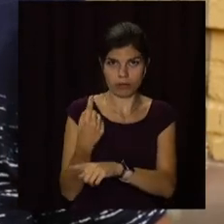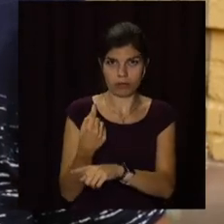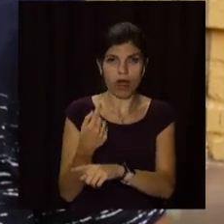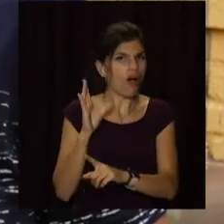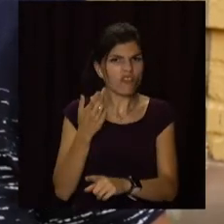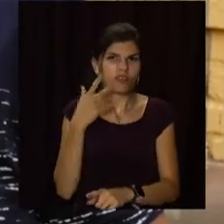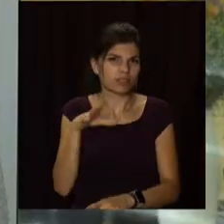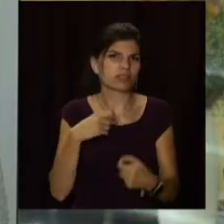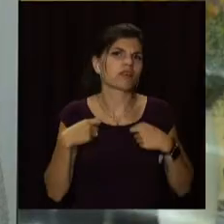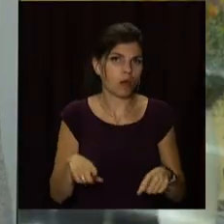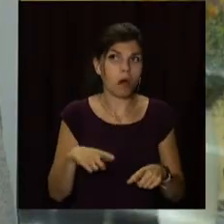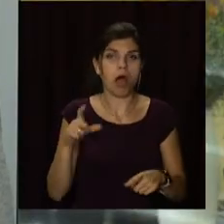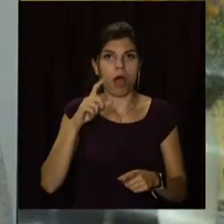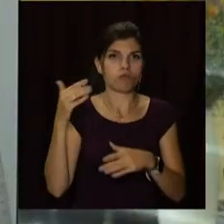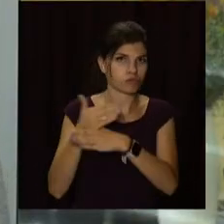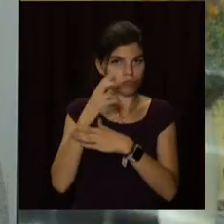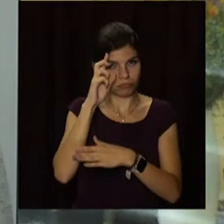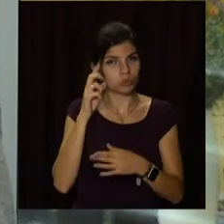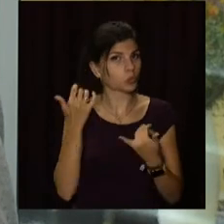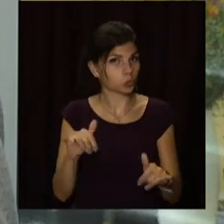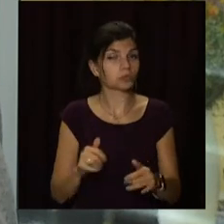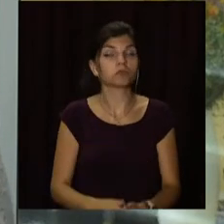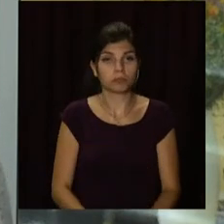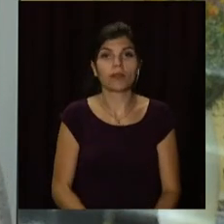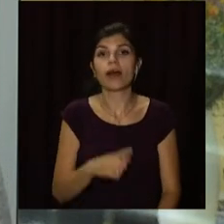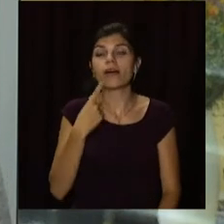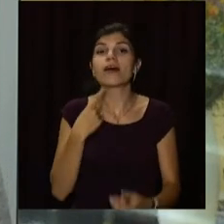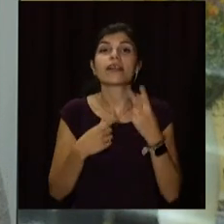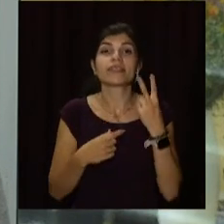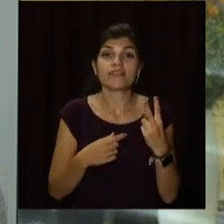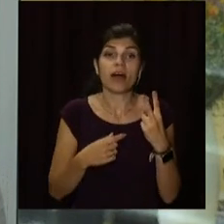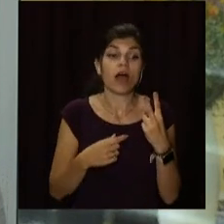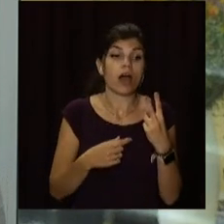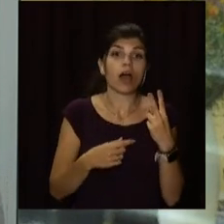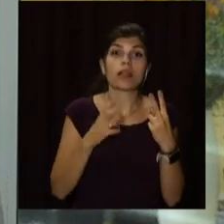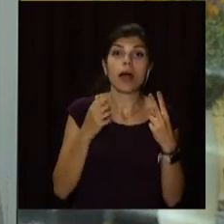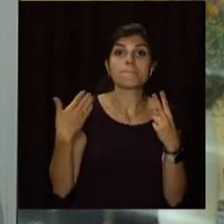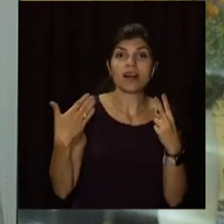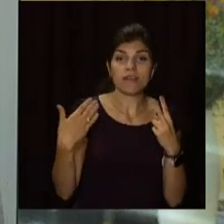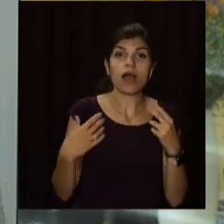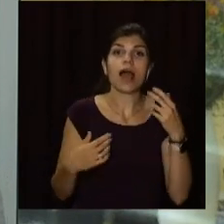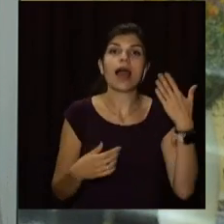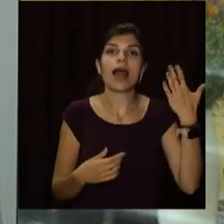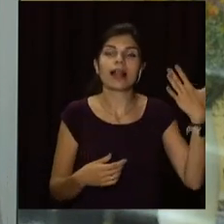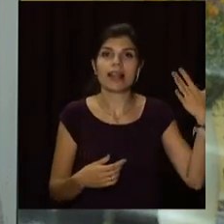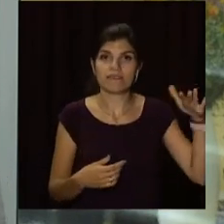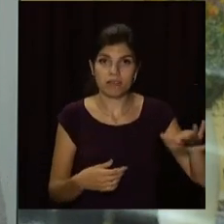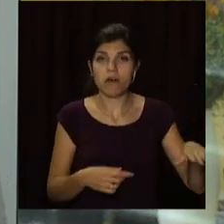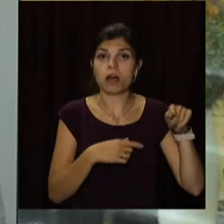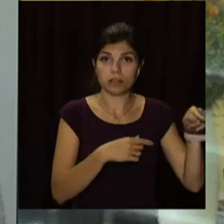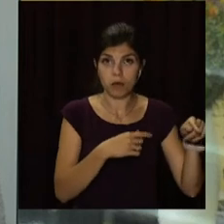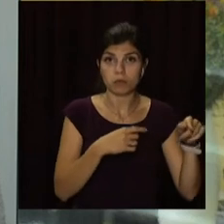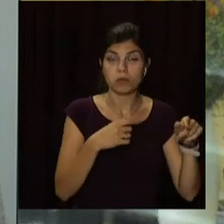делаем сами. Два об'єкти на правому березі, один на лівому. У Кам'янському будують три